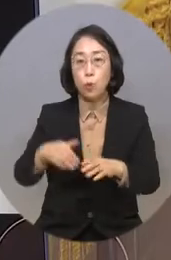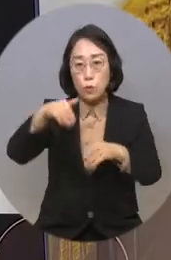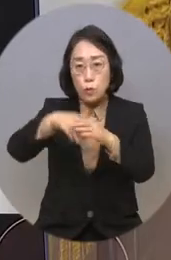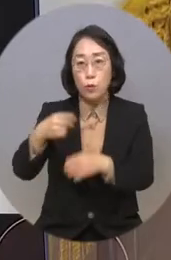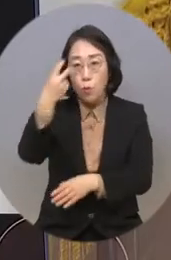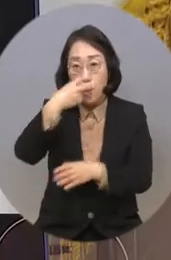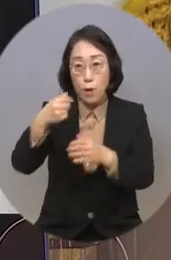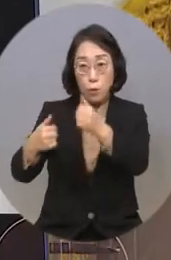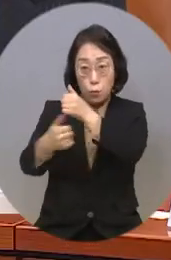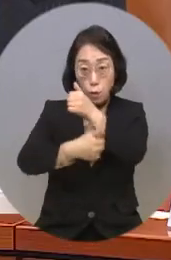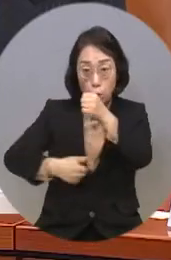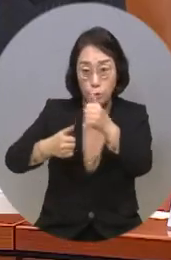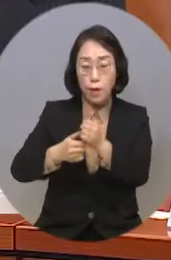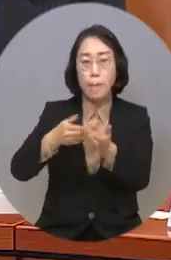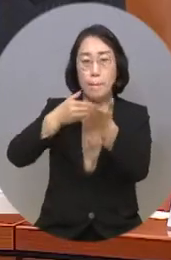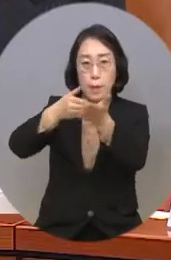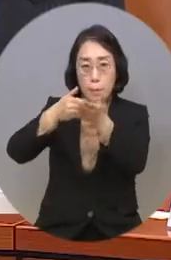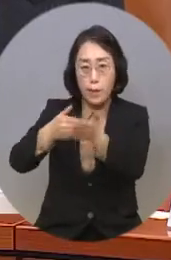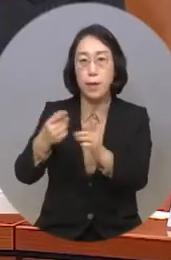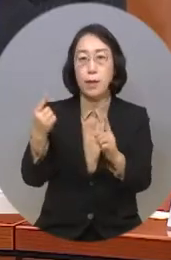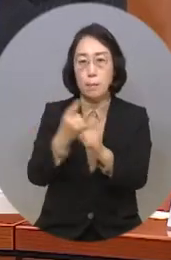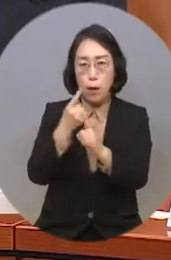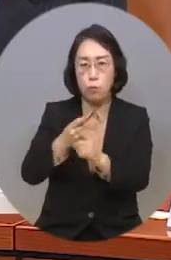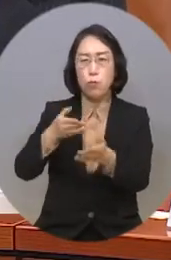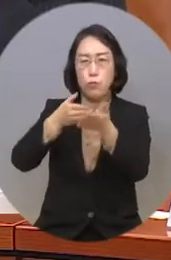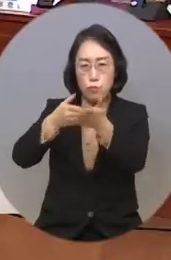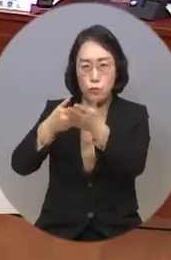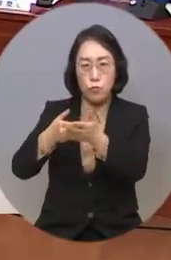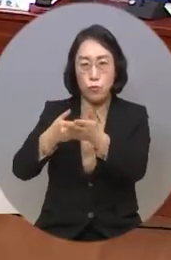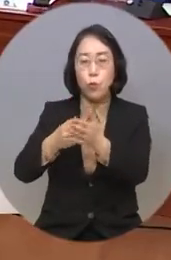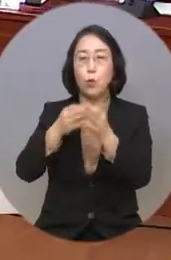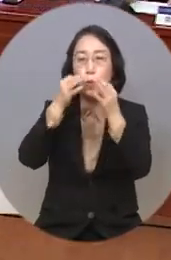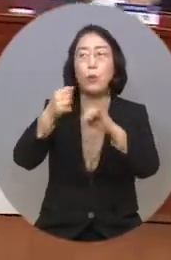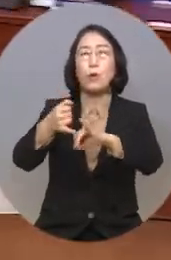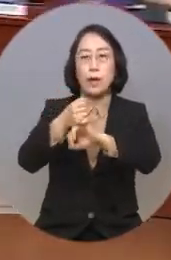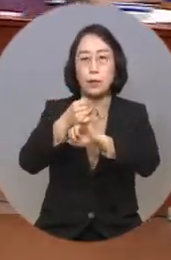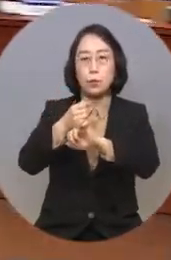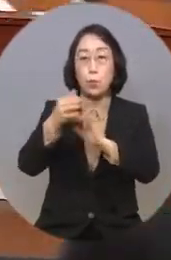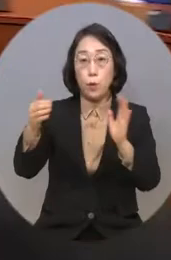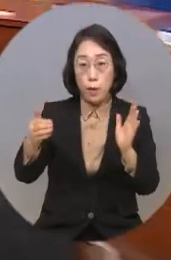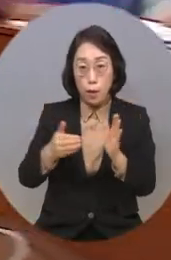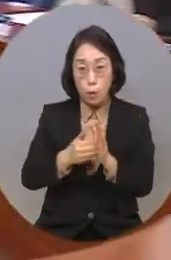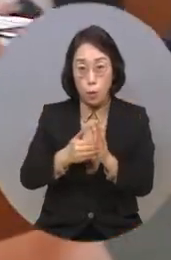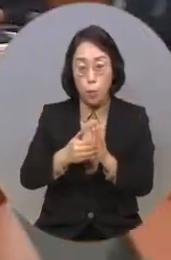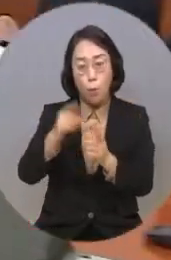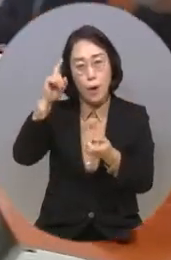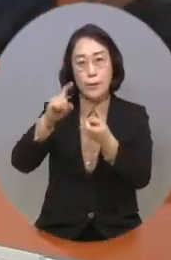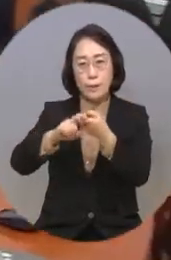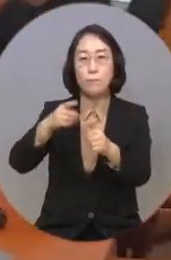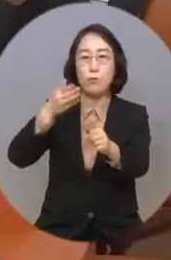개선을 요청하는 등 노력을 약속하는 한편 정치권에 관심을 당부했습니다.